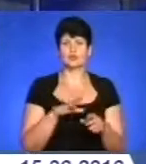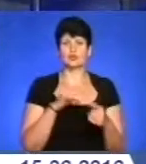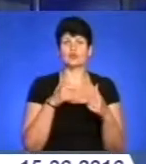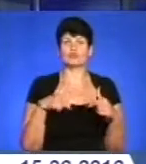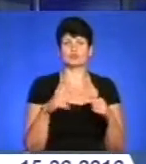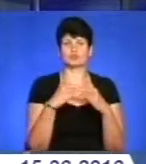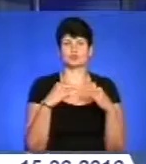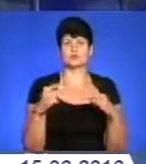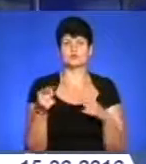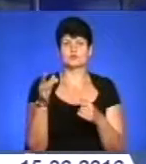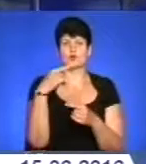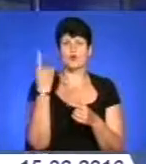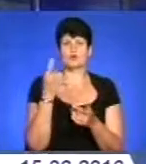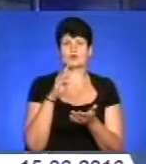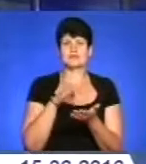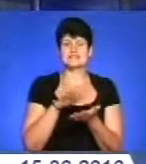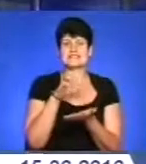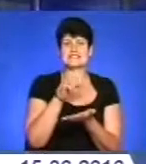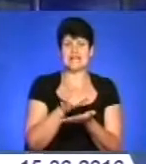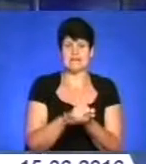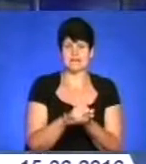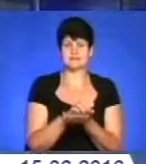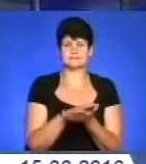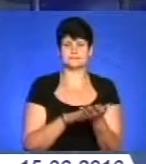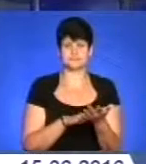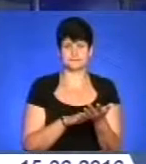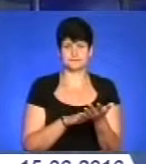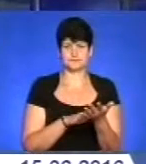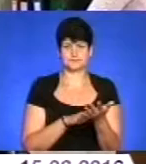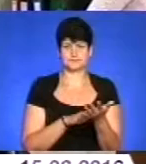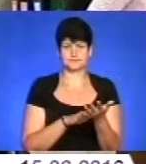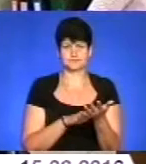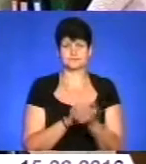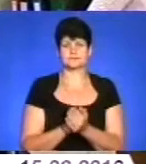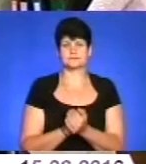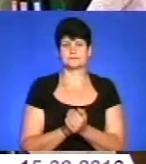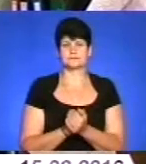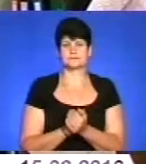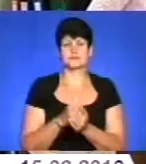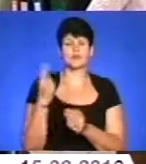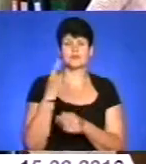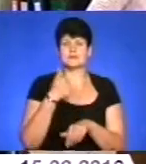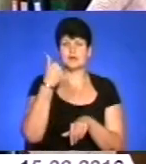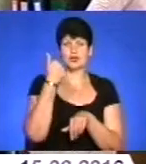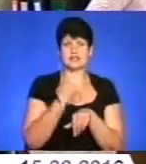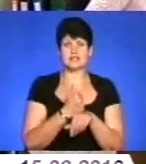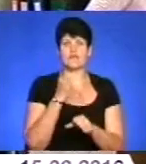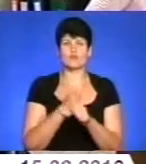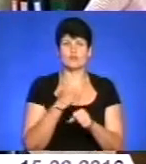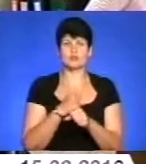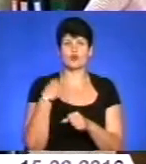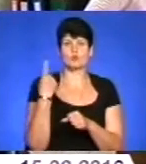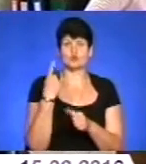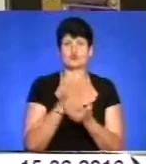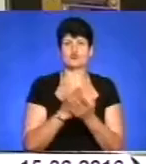Тернопільському обласному центрі зайнятості. Докладніше в матеріалі Лариси Миргородської. Один із пріоритетів в роботі обласної